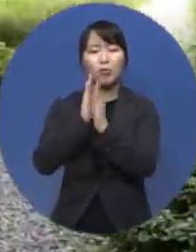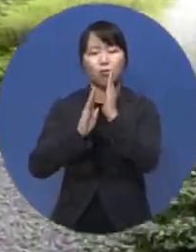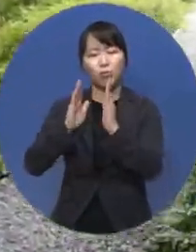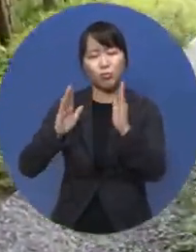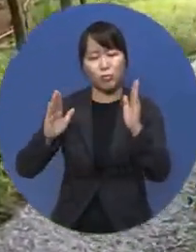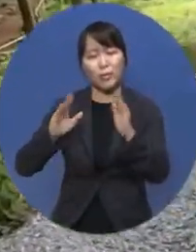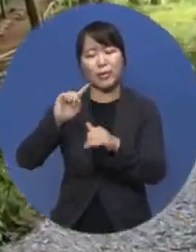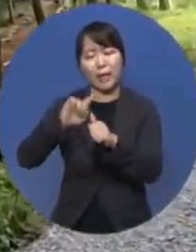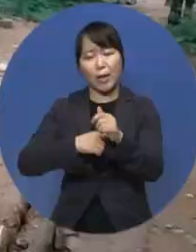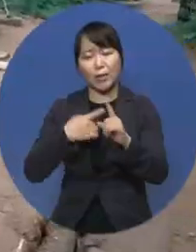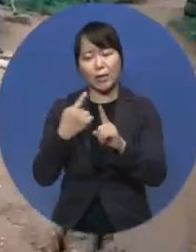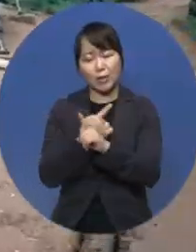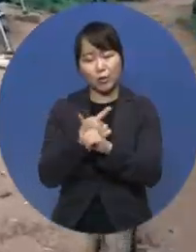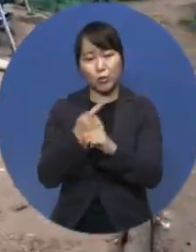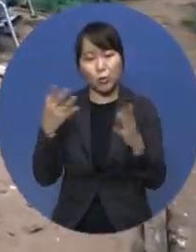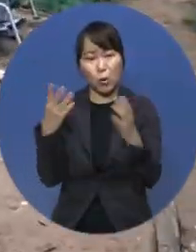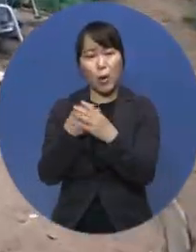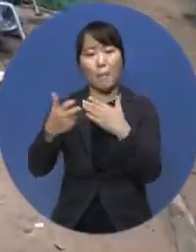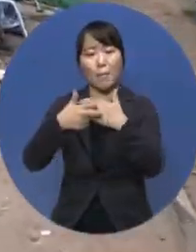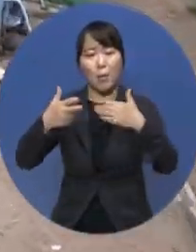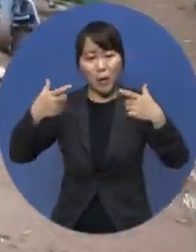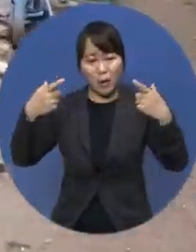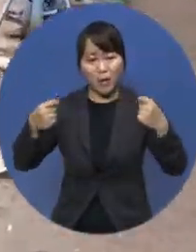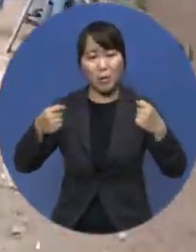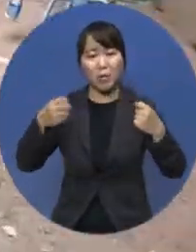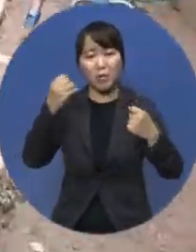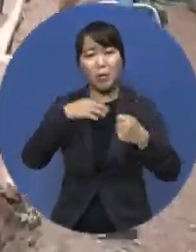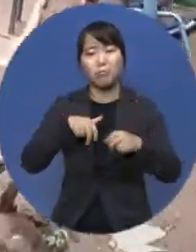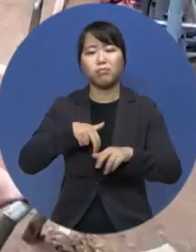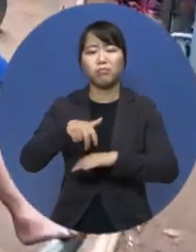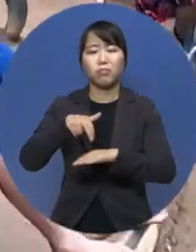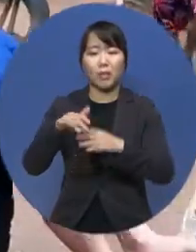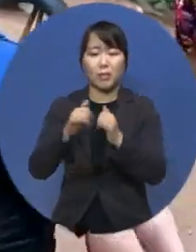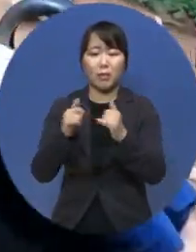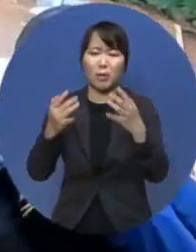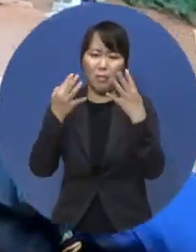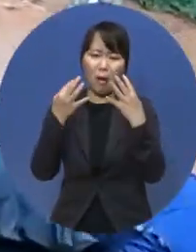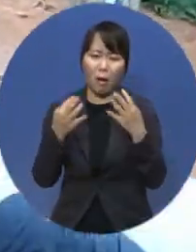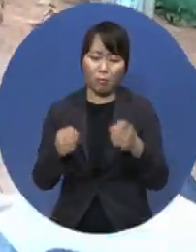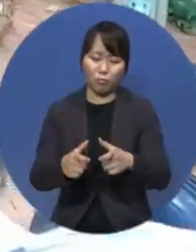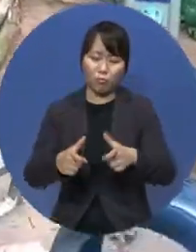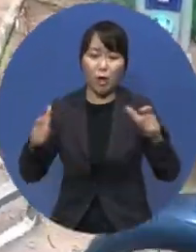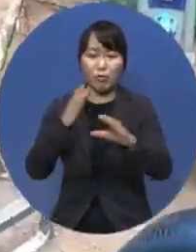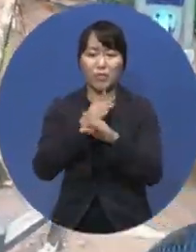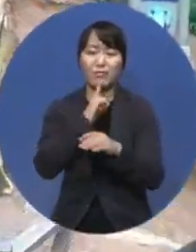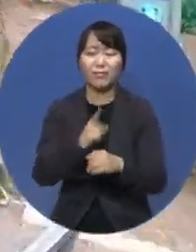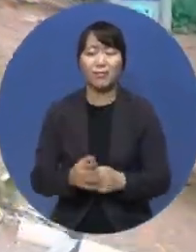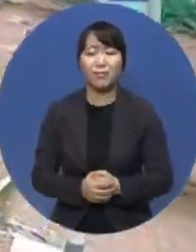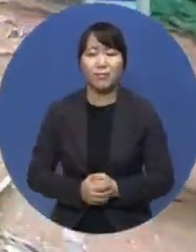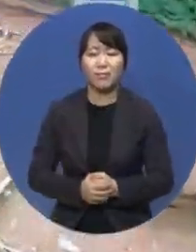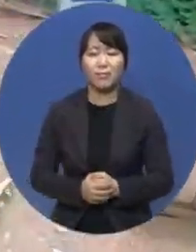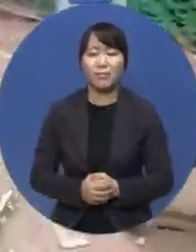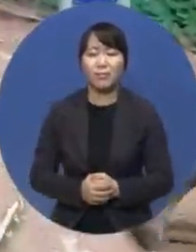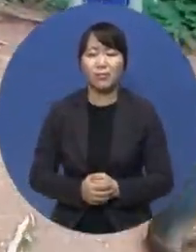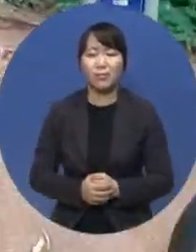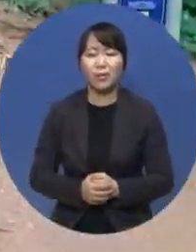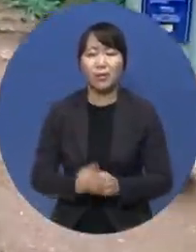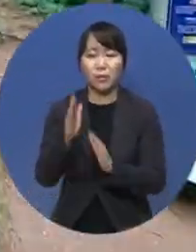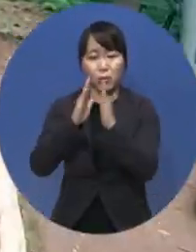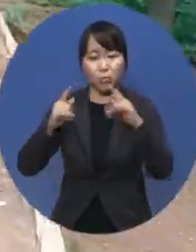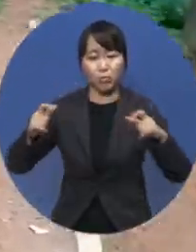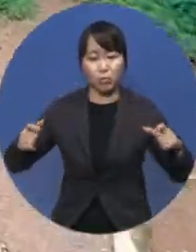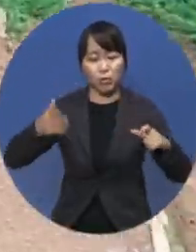종합병원이 가면서 맨발로 습기를 걸면 동호인들이 늘어나고 있다고 말했습니다 한편 서초구 란